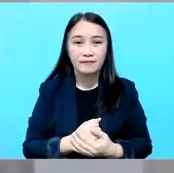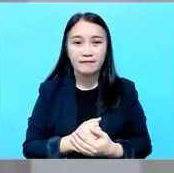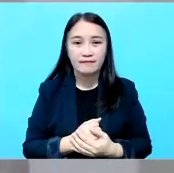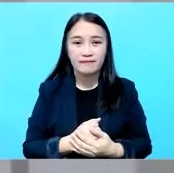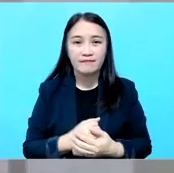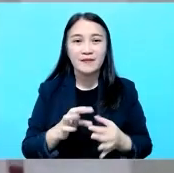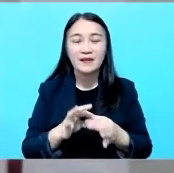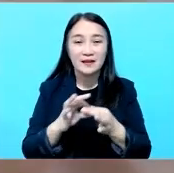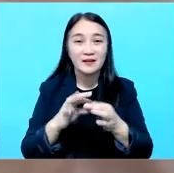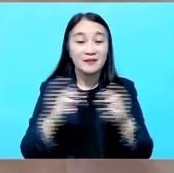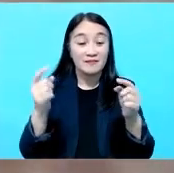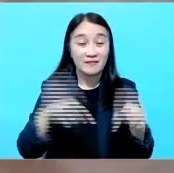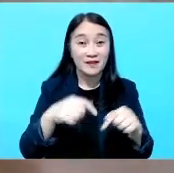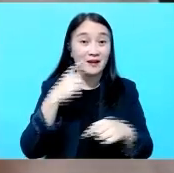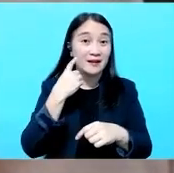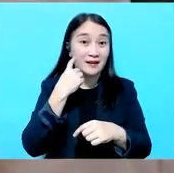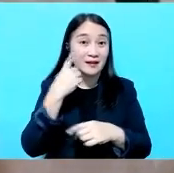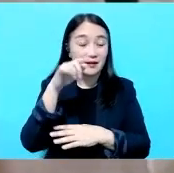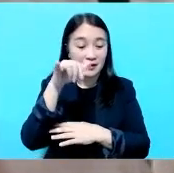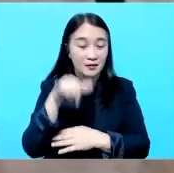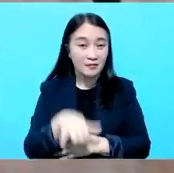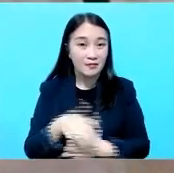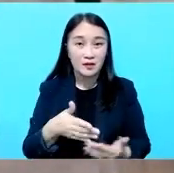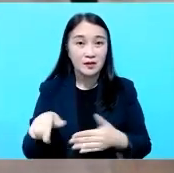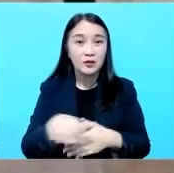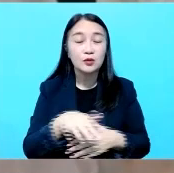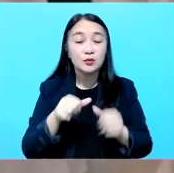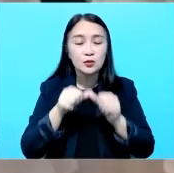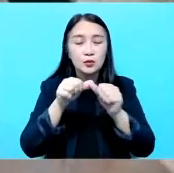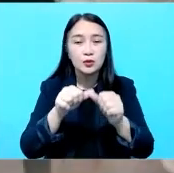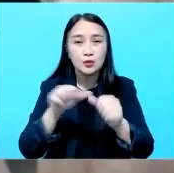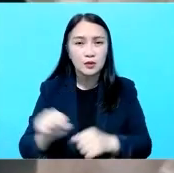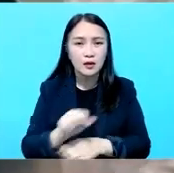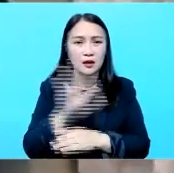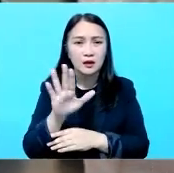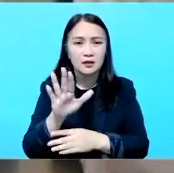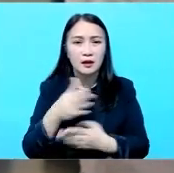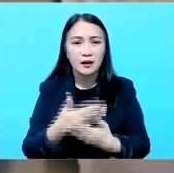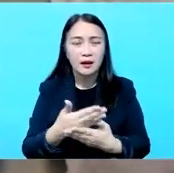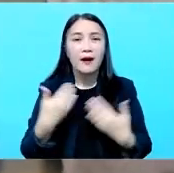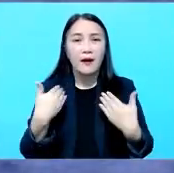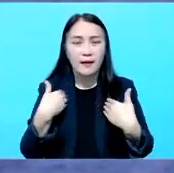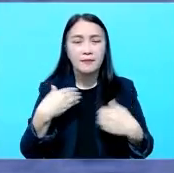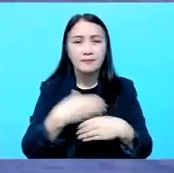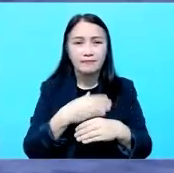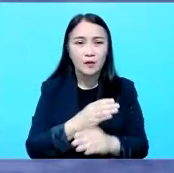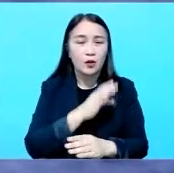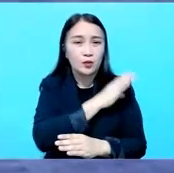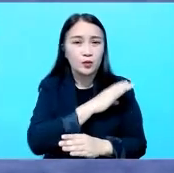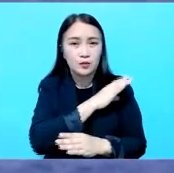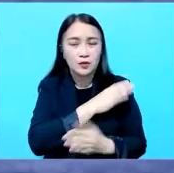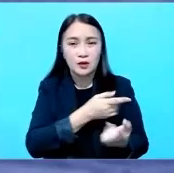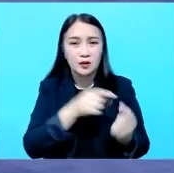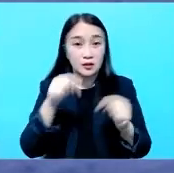Indonesia kagabi, sinabi niyang isusulong niya sa ASEAN na magkaroon ng matagal ng binubuong Code of Conduct sa South China Sea. Hindi raw kasi